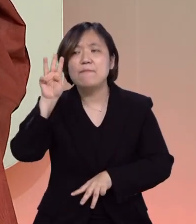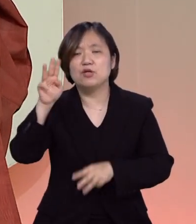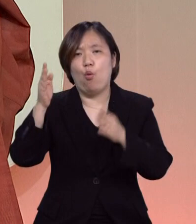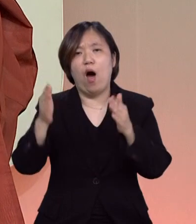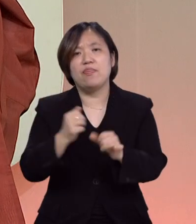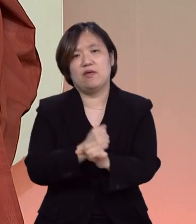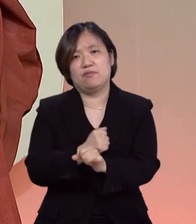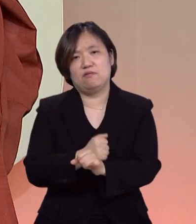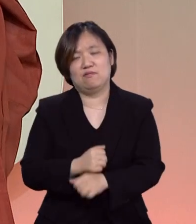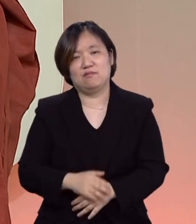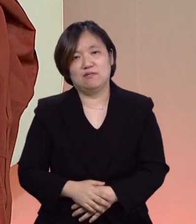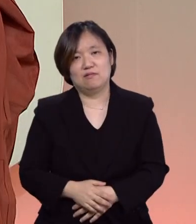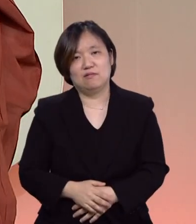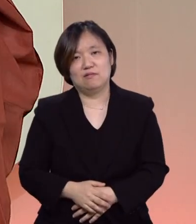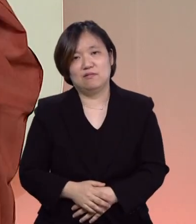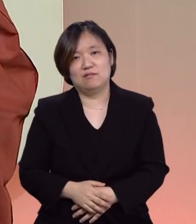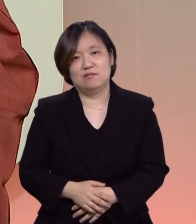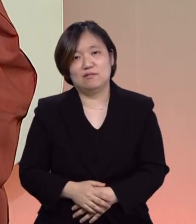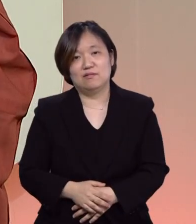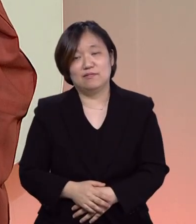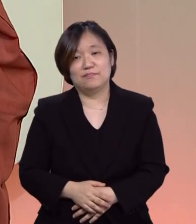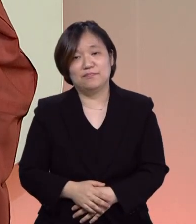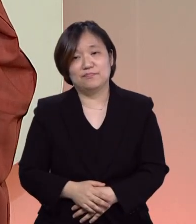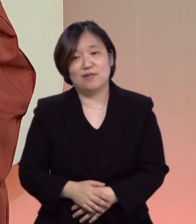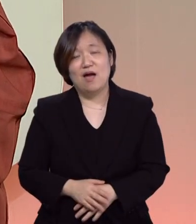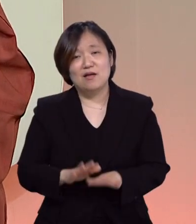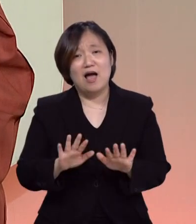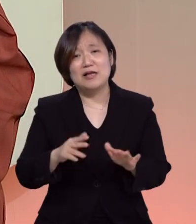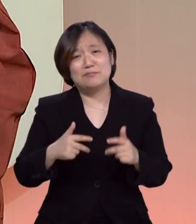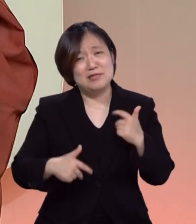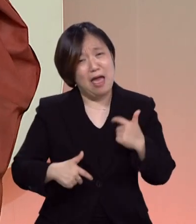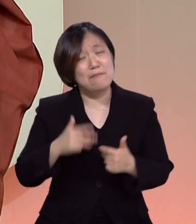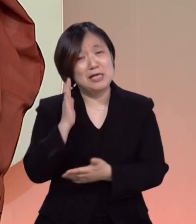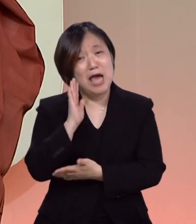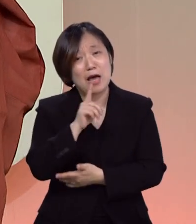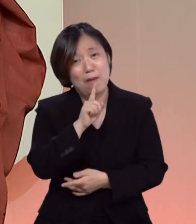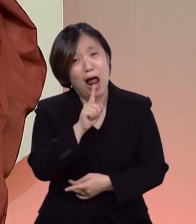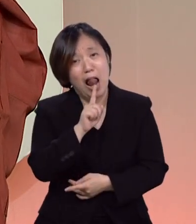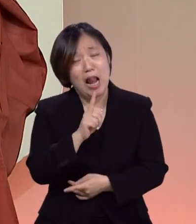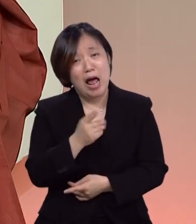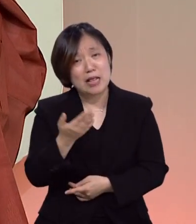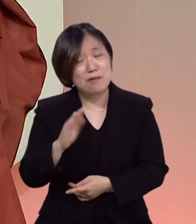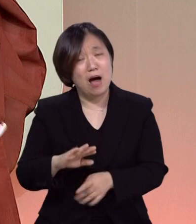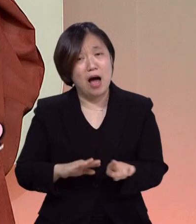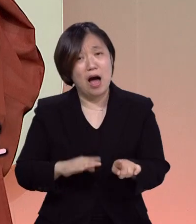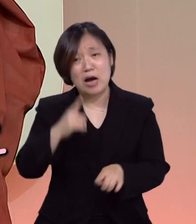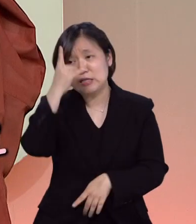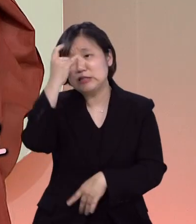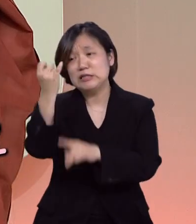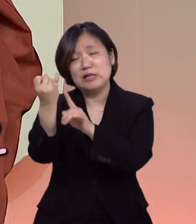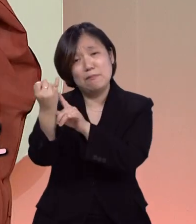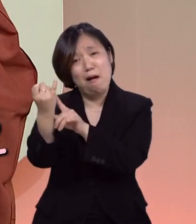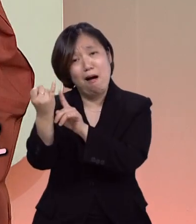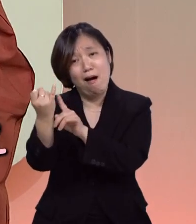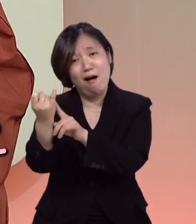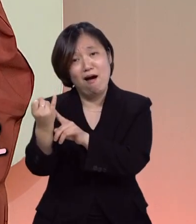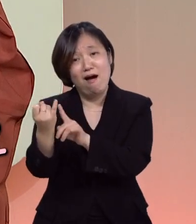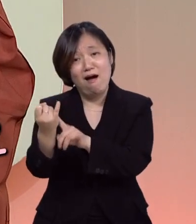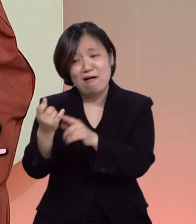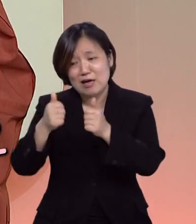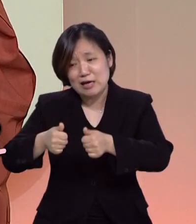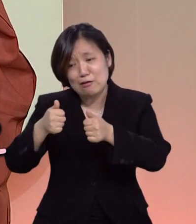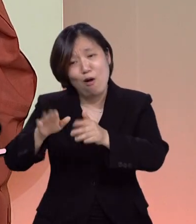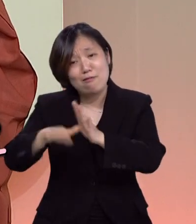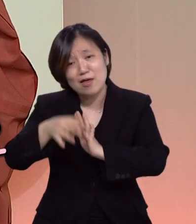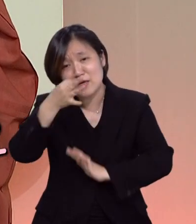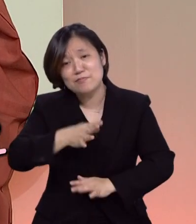여러분 저희가 말은 이렇게 여러분 재밌게 쉽게 쉽게 얘기하지만 그 형과 그 스님께서 얼마나 그때